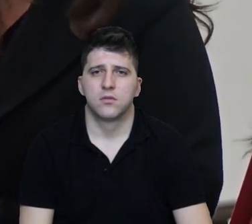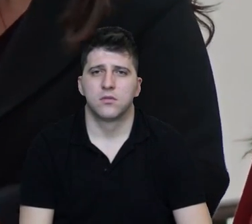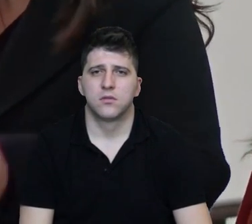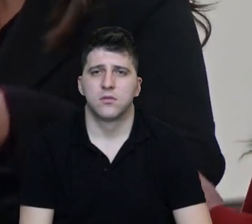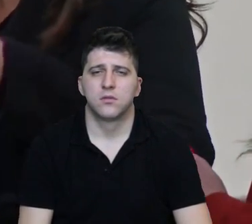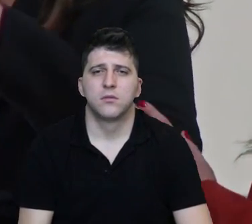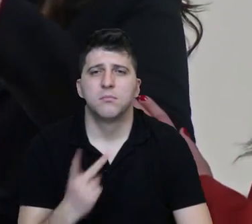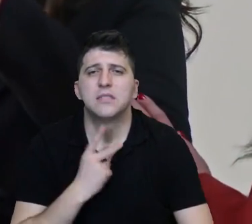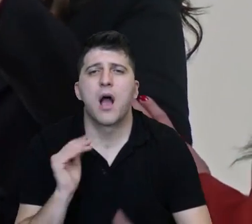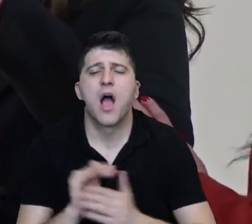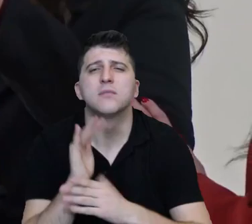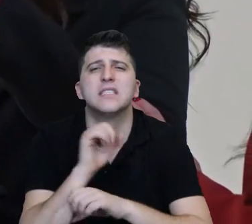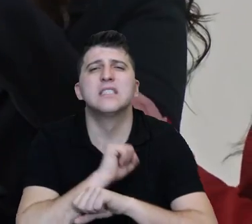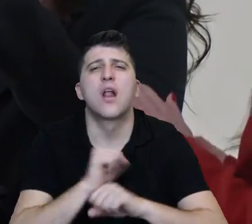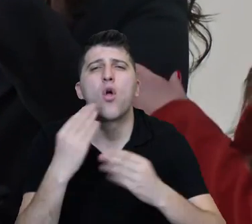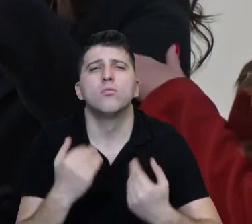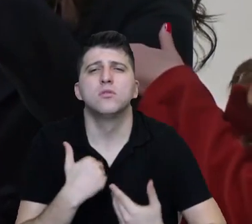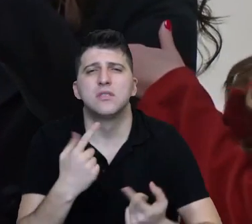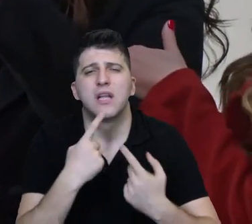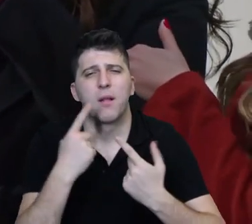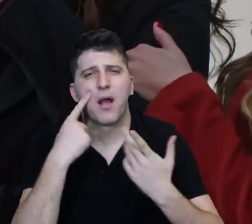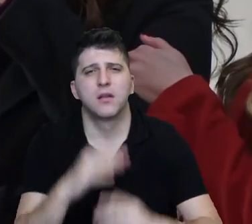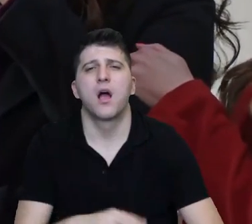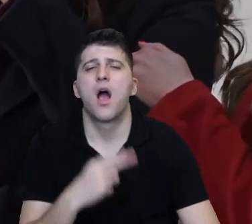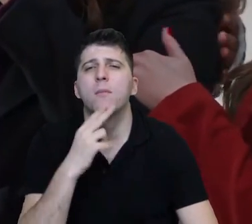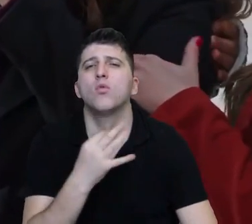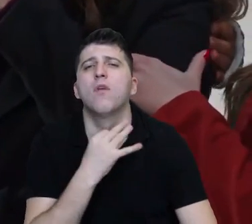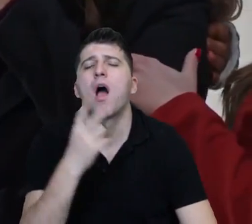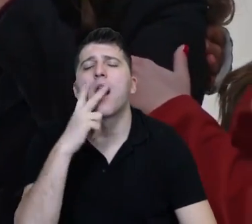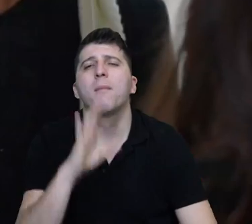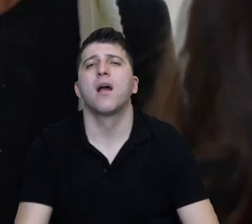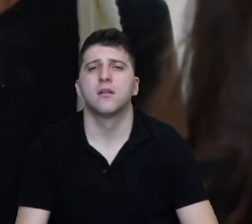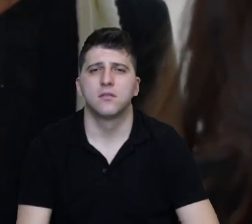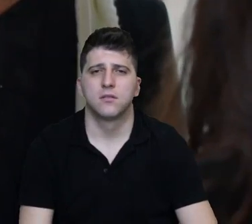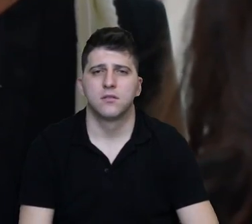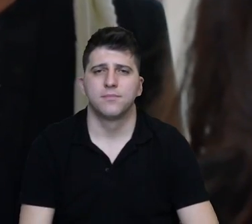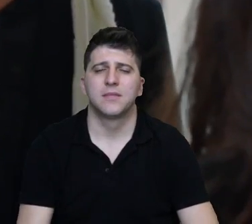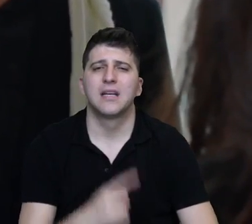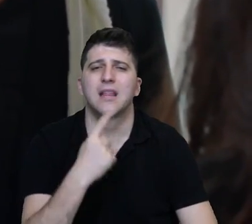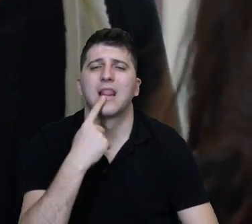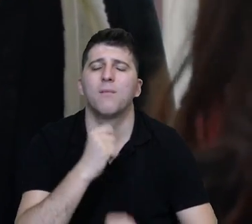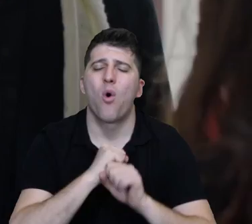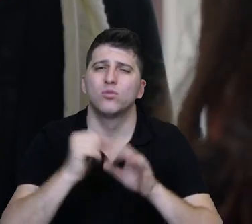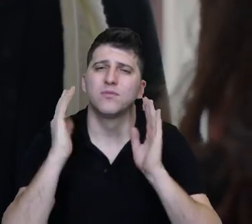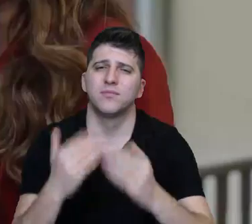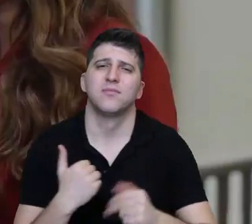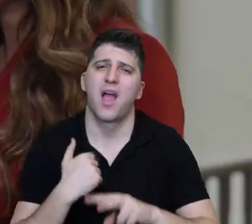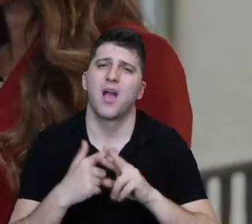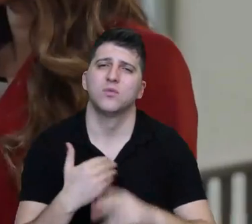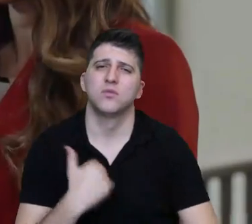Bizim hayatımız zaten sefiller olmuş dediklerine bak. Abla ne olursun ağlama şimdi. Dilim kopsun Aysu'ma